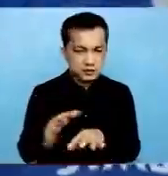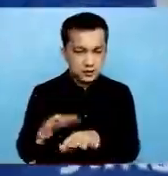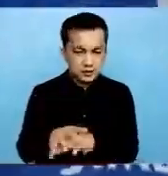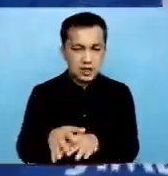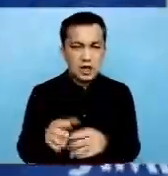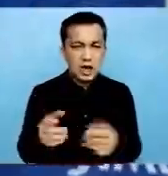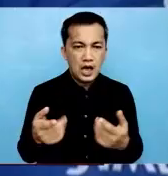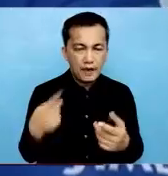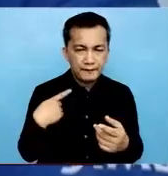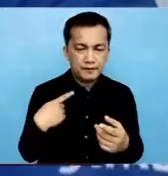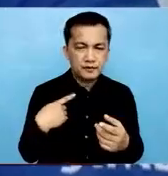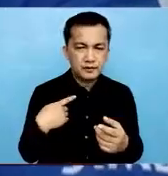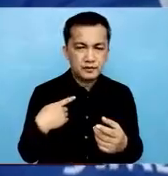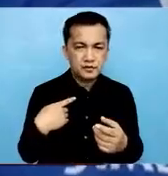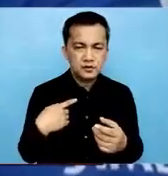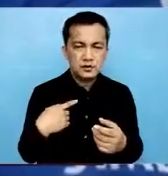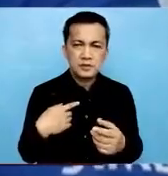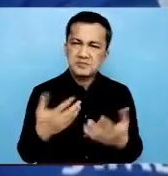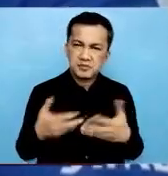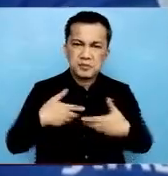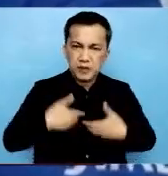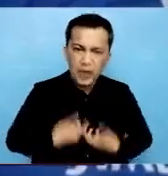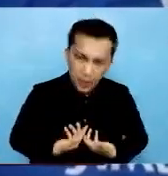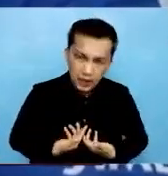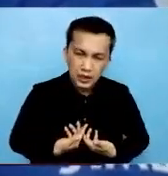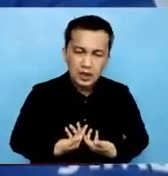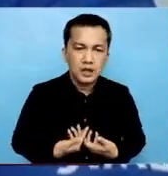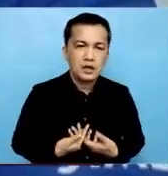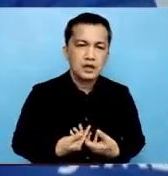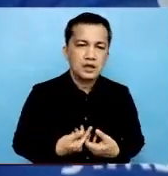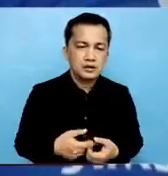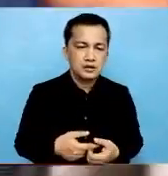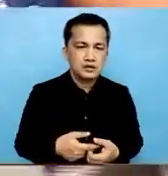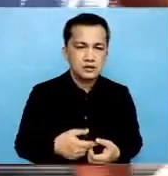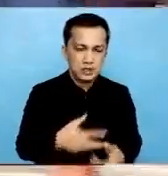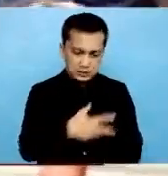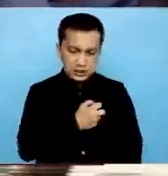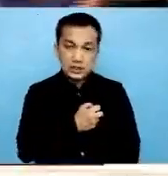cramps, exhaustion, and cardiac arrest.